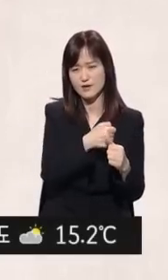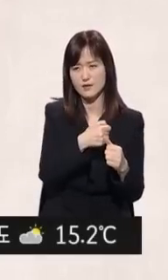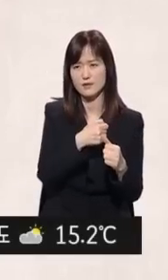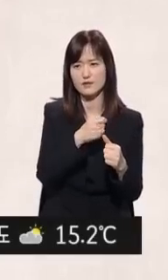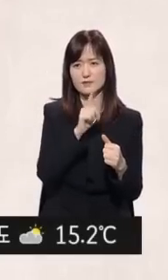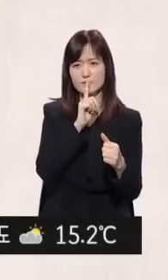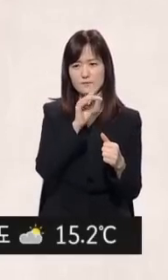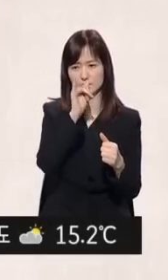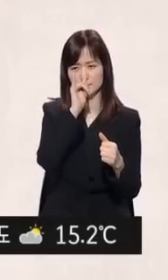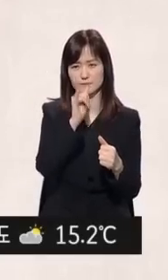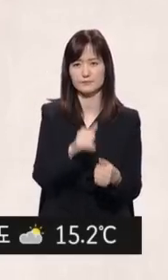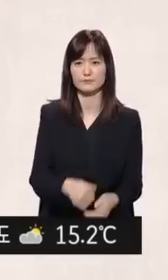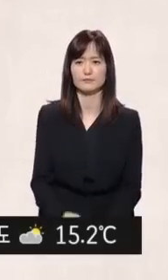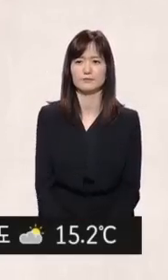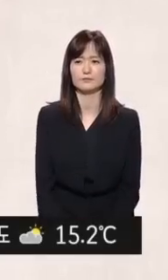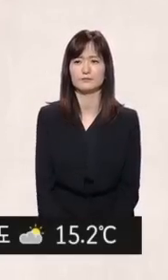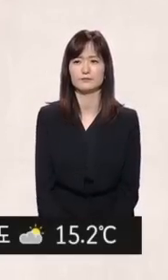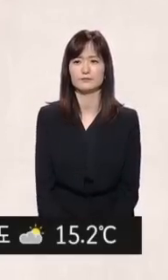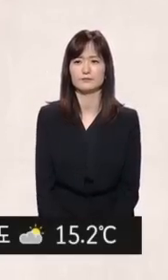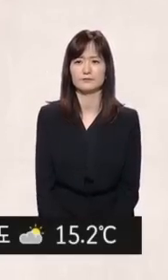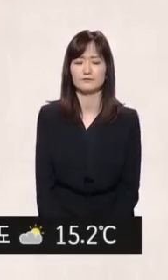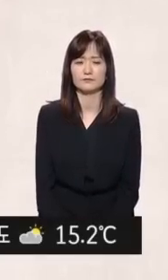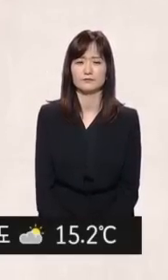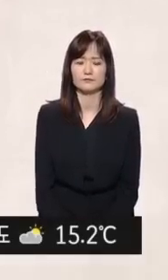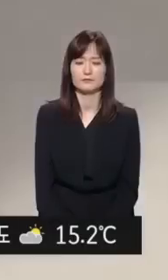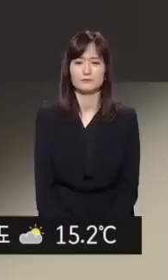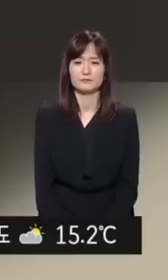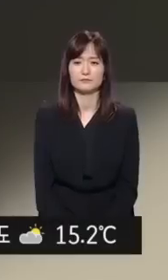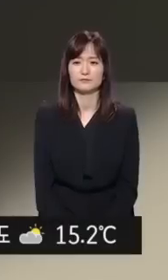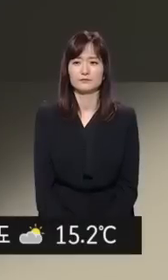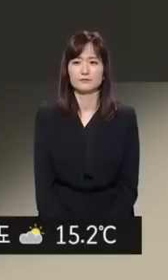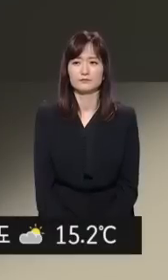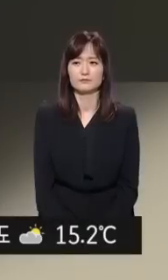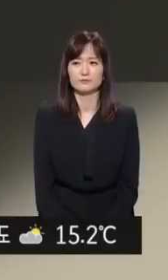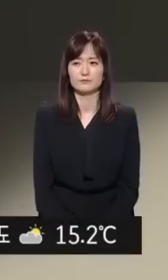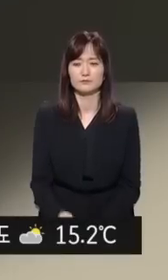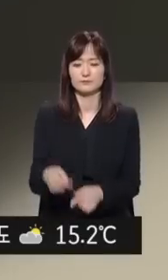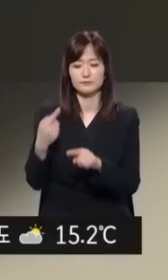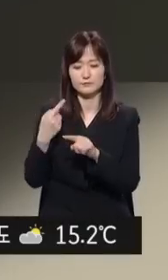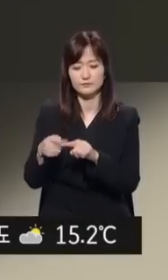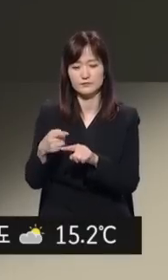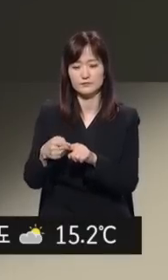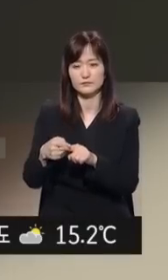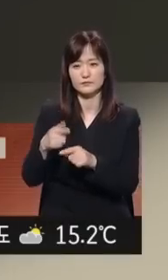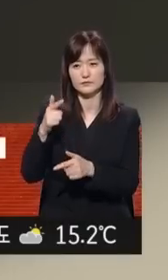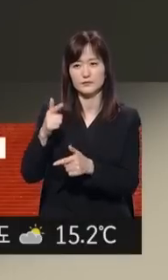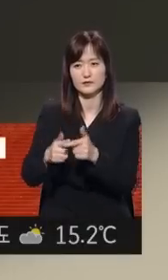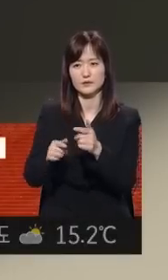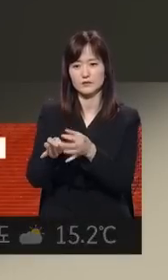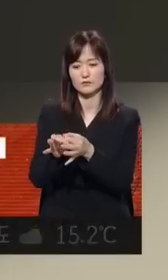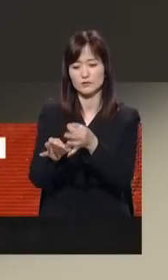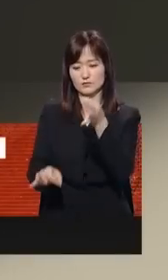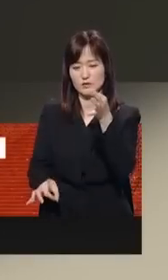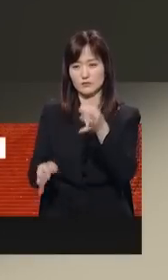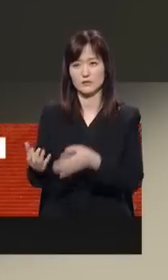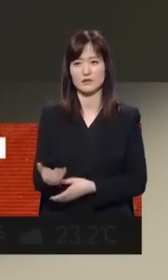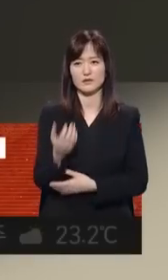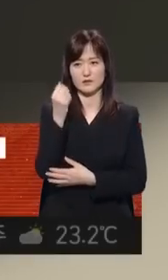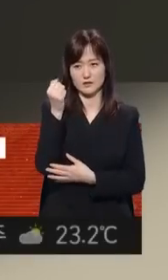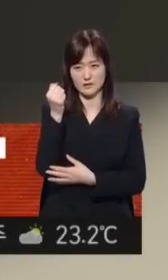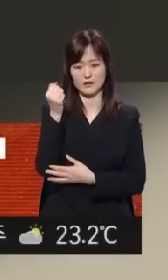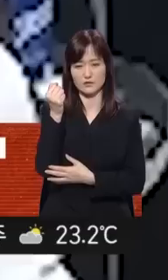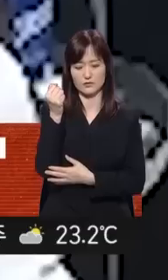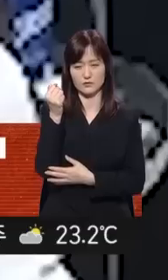말까지도 지금 하고 있는 상황입니다 사실상 어떻게 보면 좀 흉기와 흉기를 들고 와서 지금 이제 나오고 있는데요